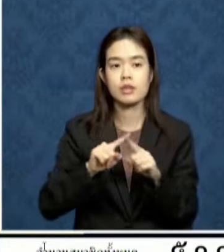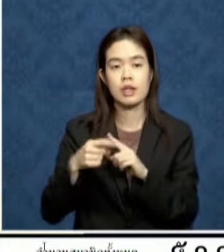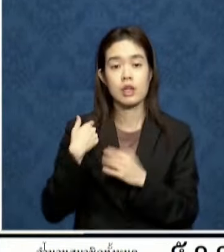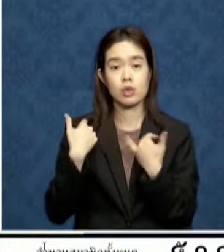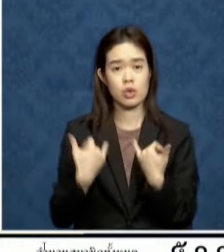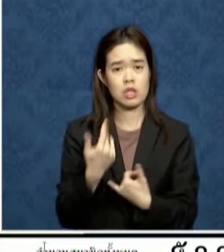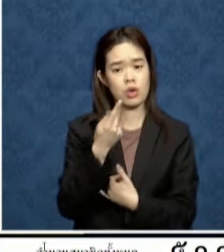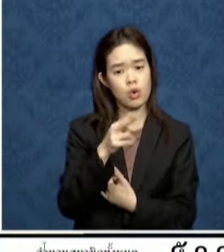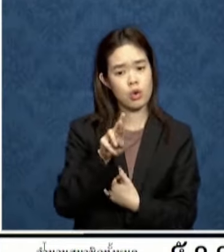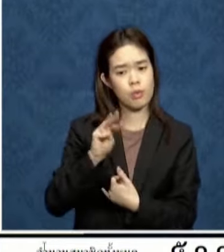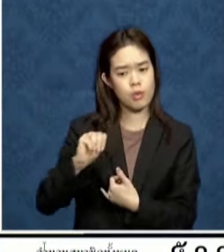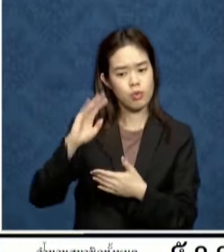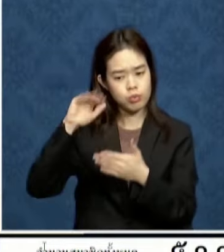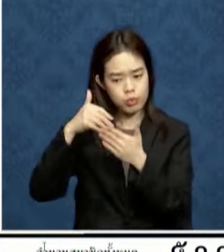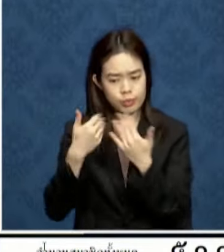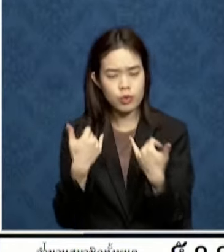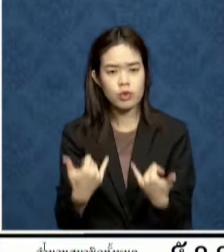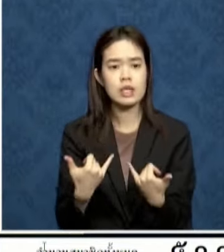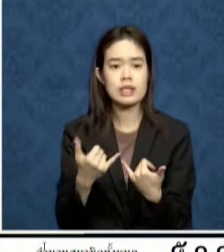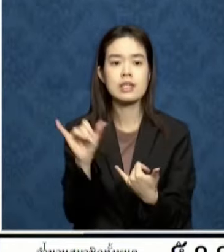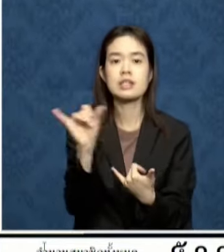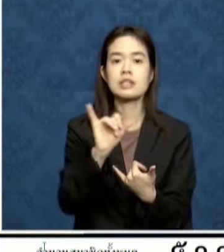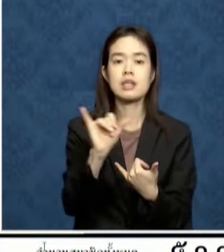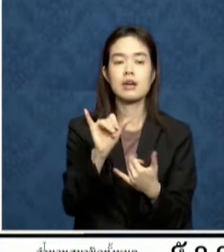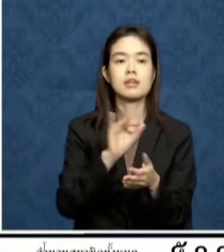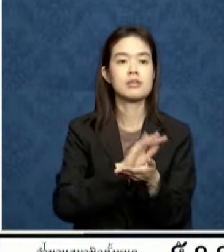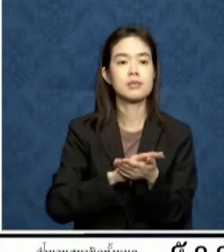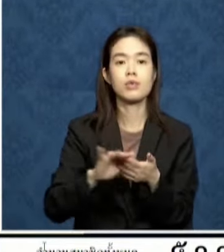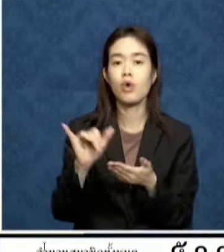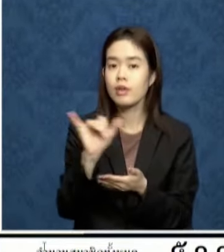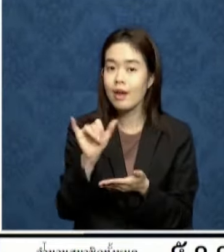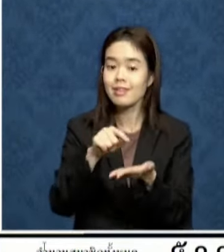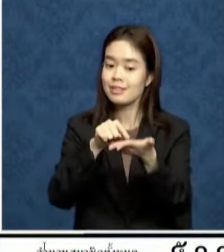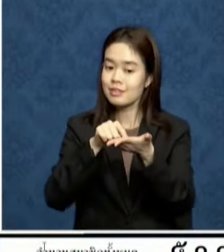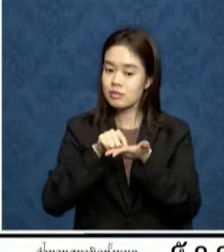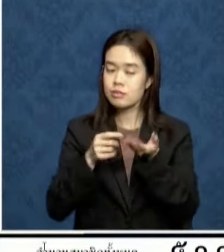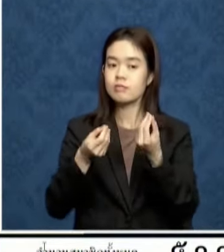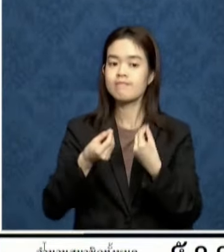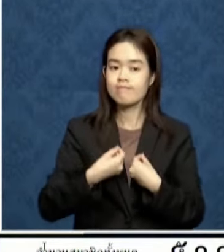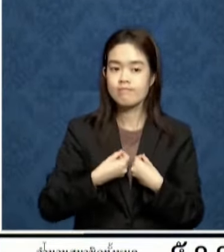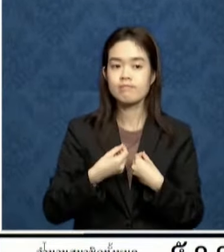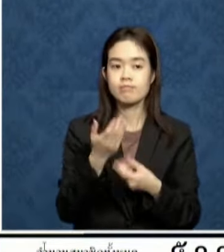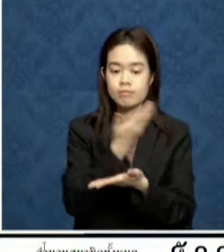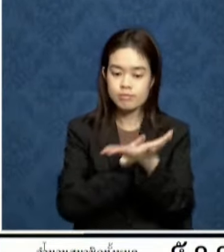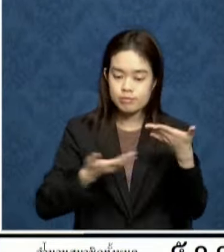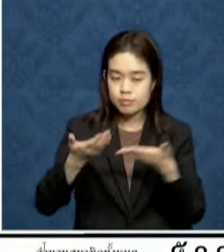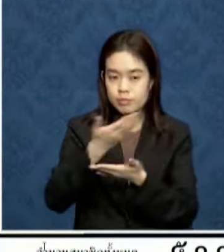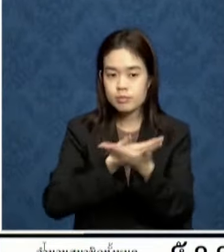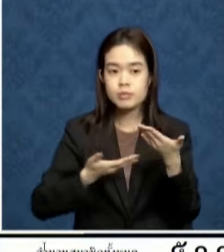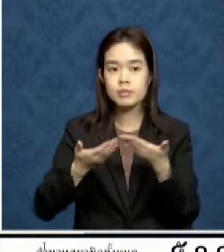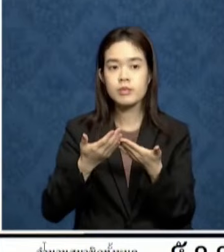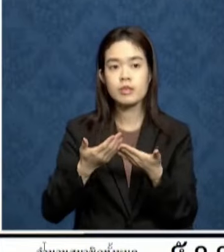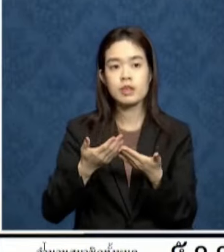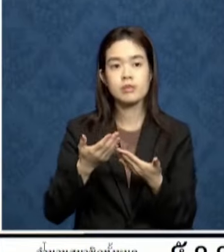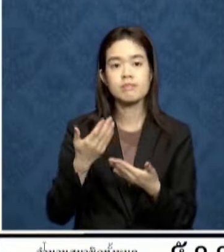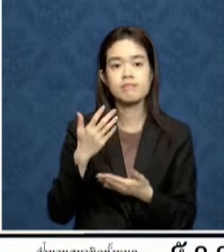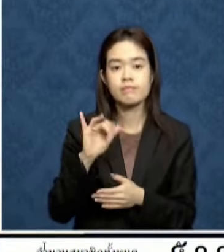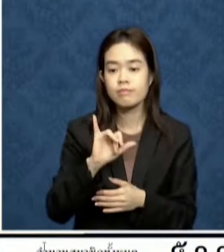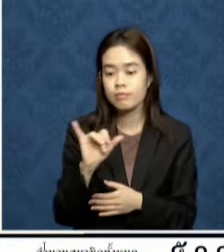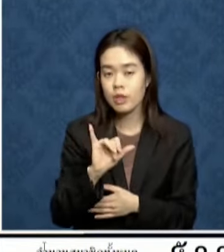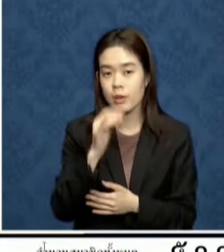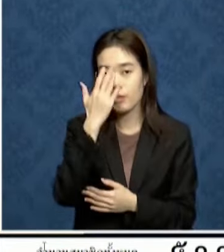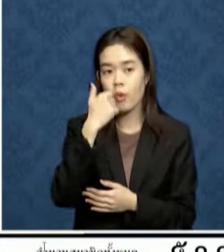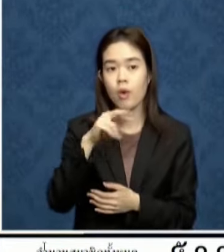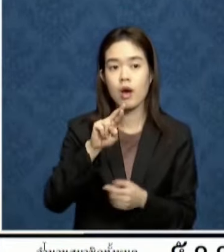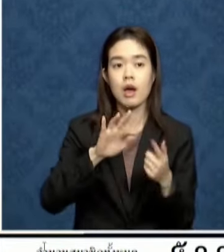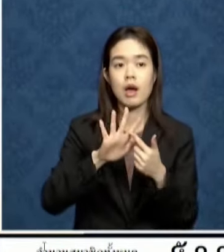ถึงรอมาถึงวันนี้ถึงเสนอร่างแก้ไขพรบประชามติเข้ามาสู่การพิจารณาของสภาผู้แทนราษฎรทั้งที่ทั้งร่าง